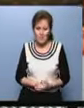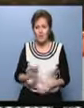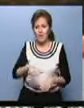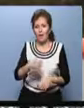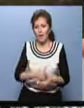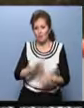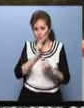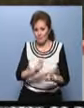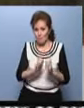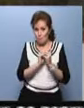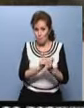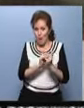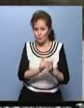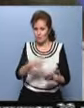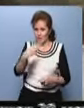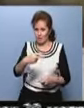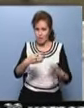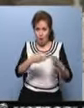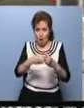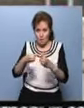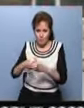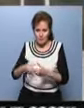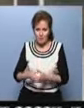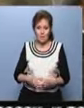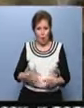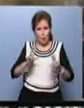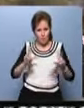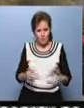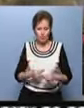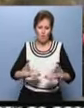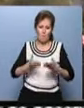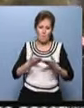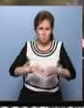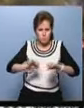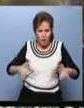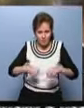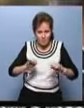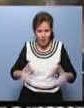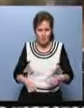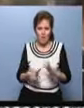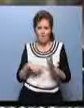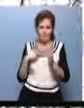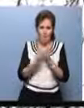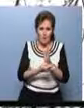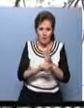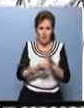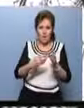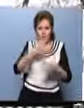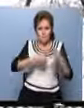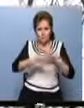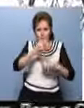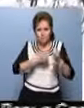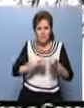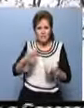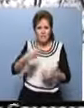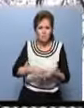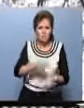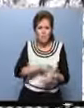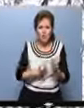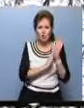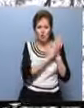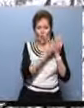боролись 20 ижевских команд. В погоне за удачей им пришлось и грести на байдарках, и влезать на канатах до верхушек 30-метровых сосен, и